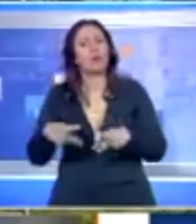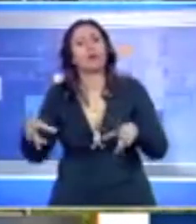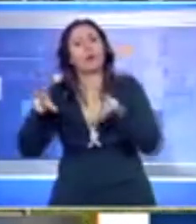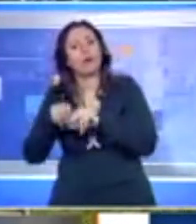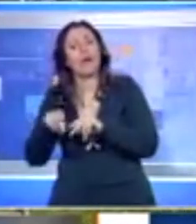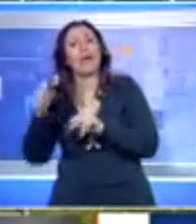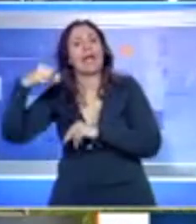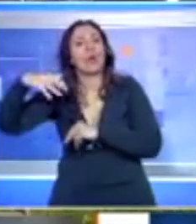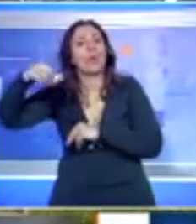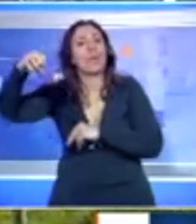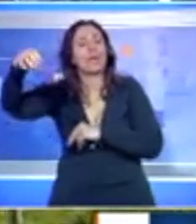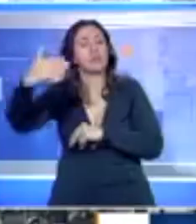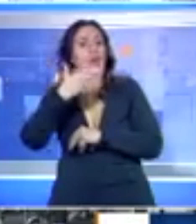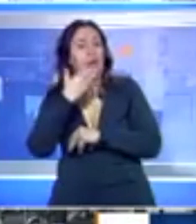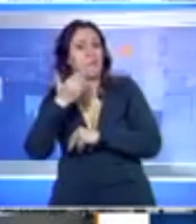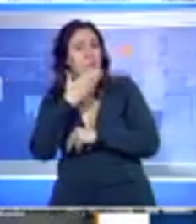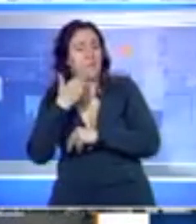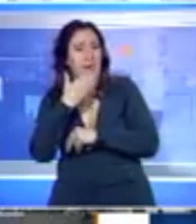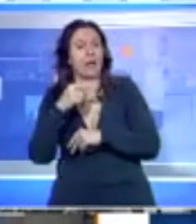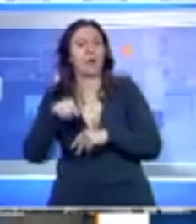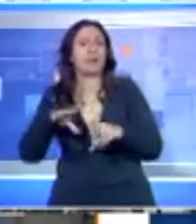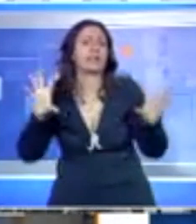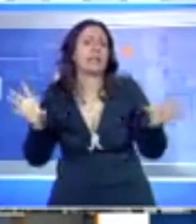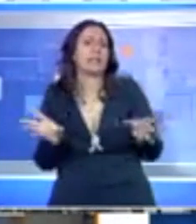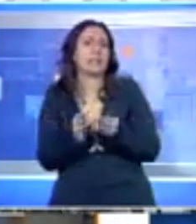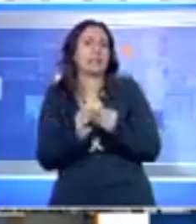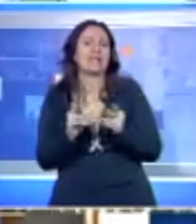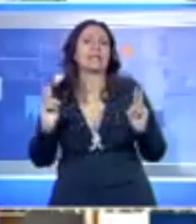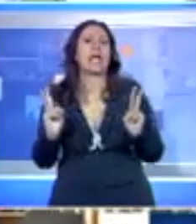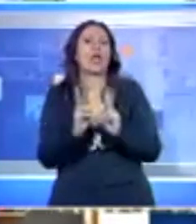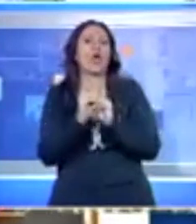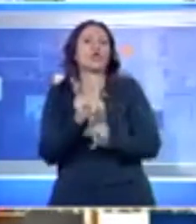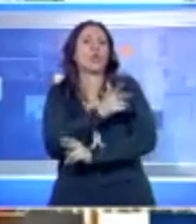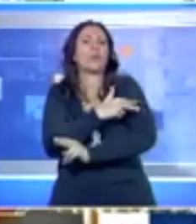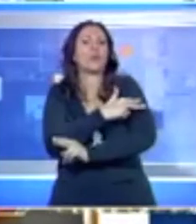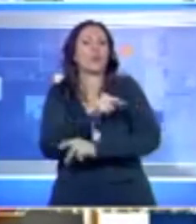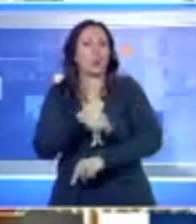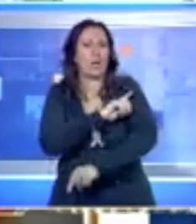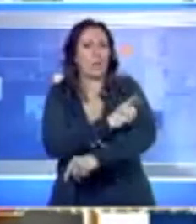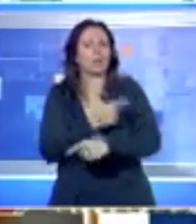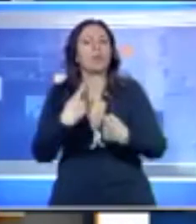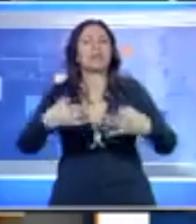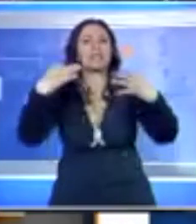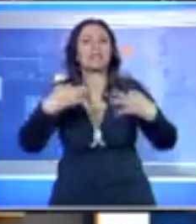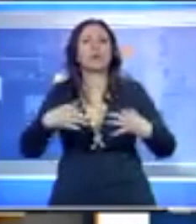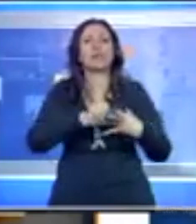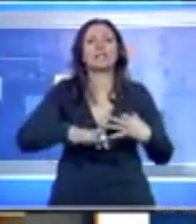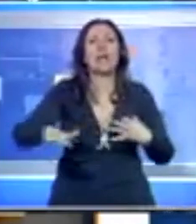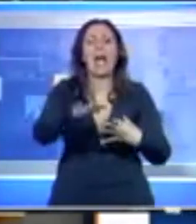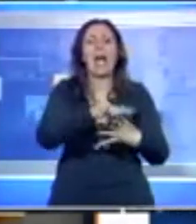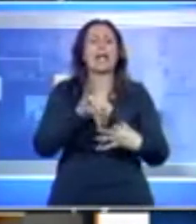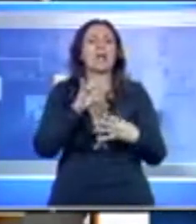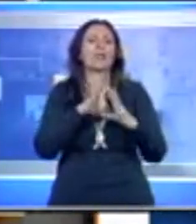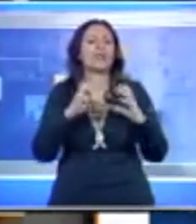di illuminazione mancante questa la sintesi dell'incontro in prefettura a potenza sulla messa in sicurezza dell'area industriale di melfi a